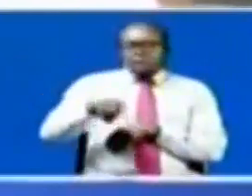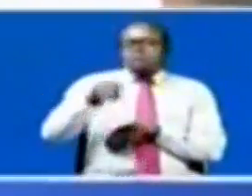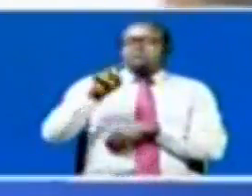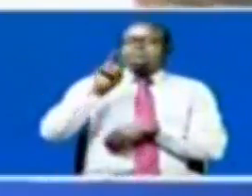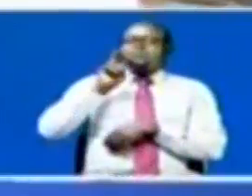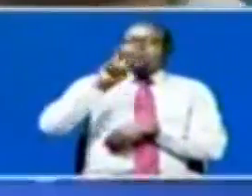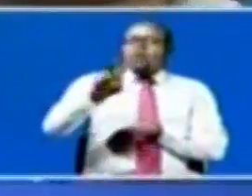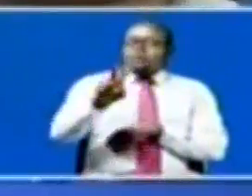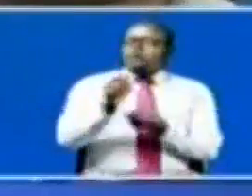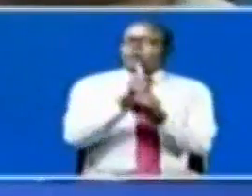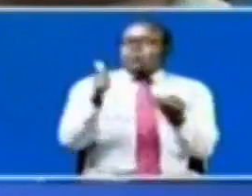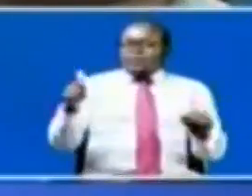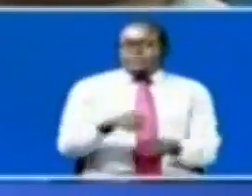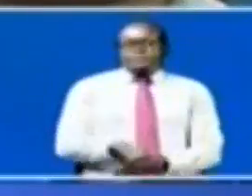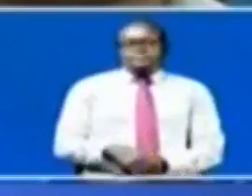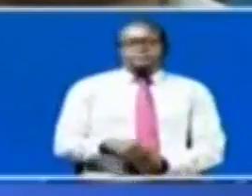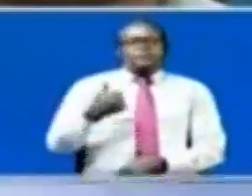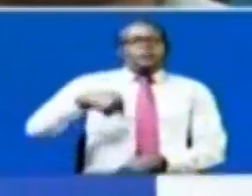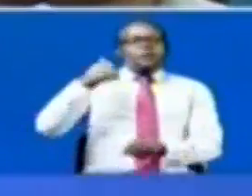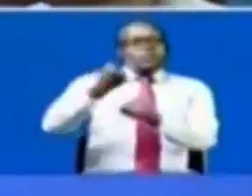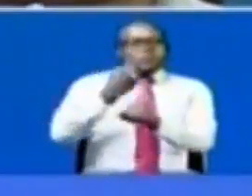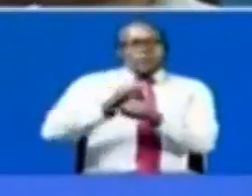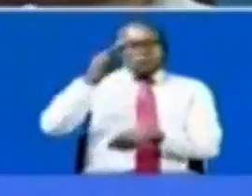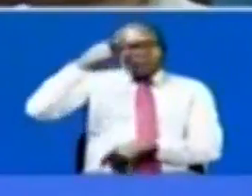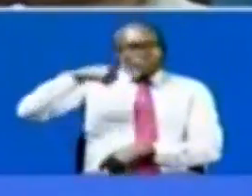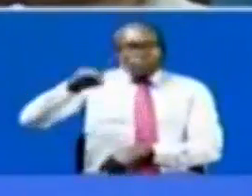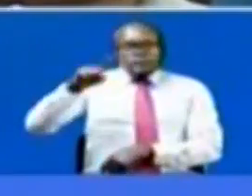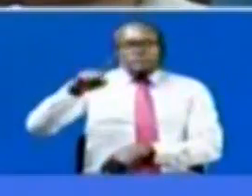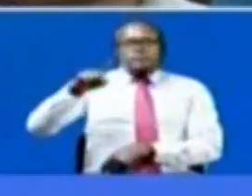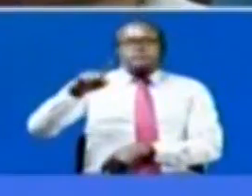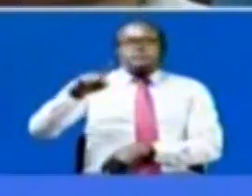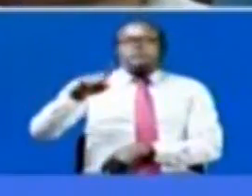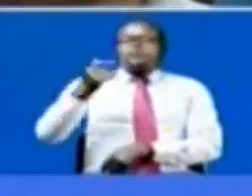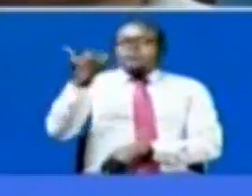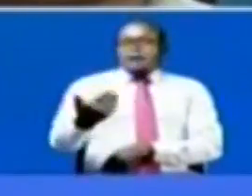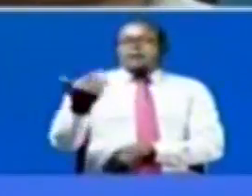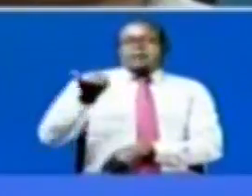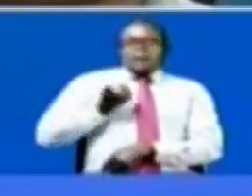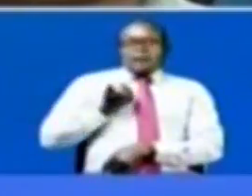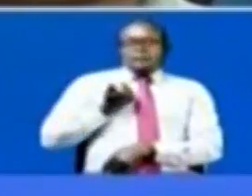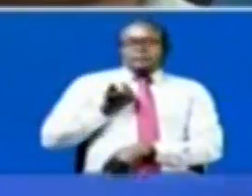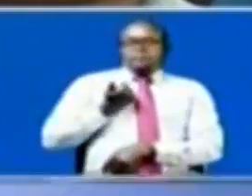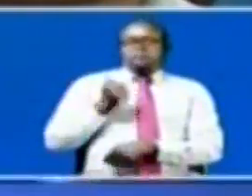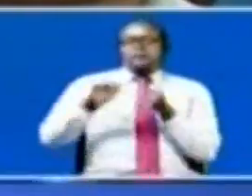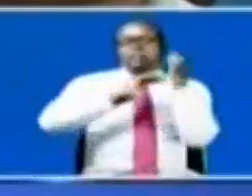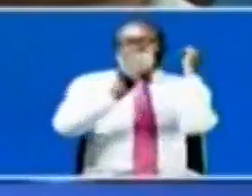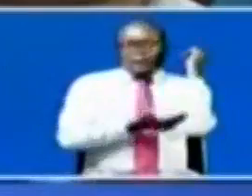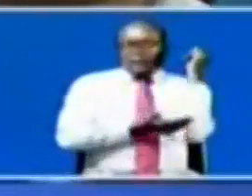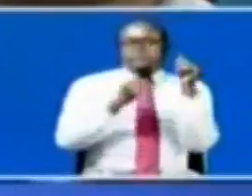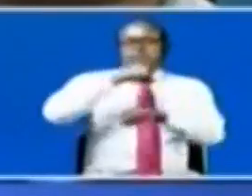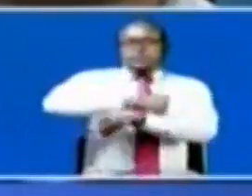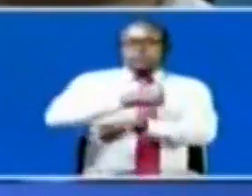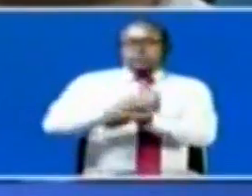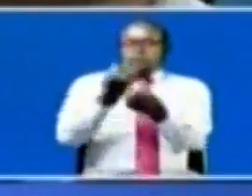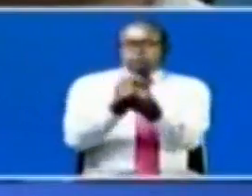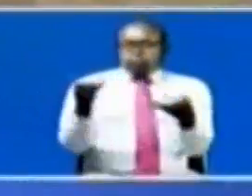mapevu ya serikali. We are working on a policy as government on teenage pregnancies in schools, and we'll roll it